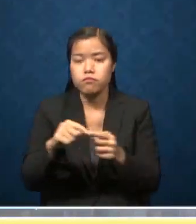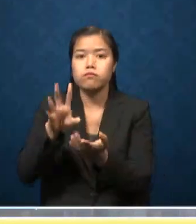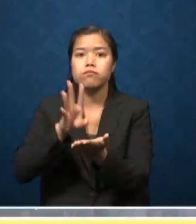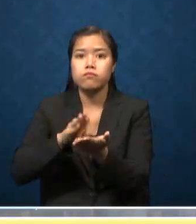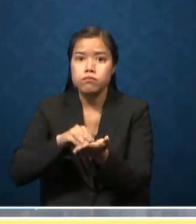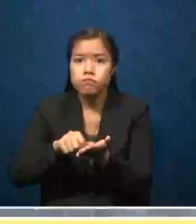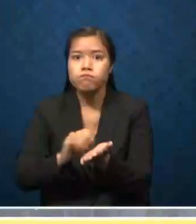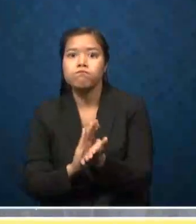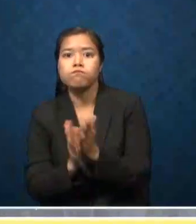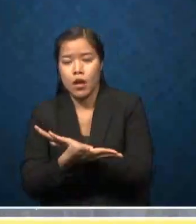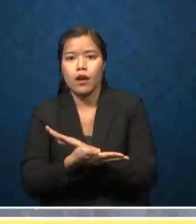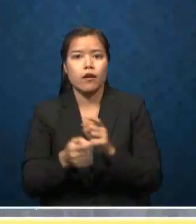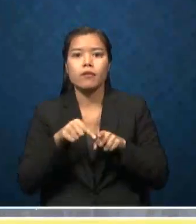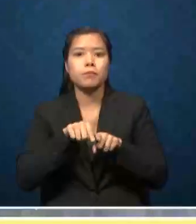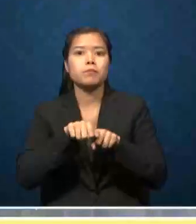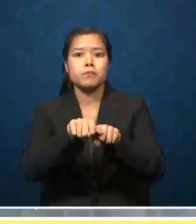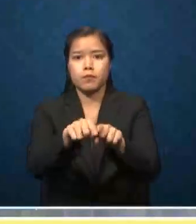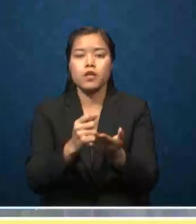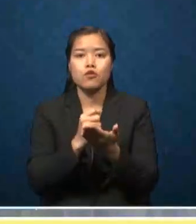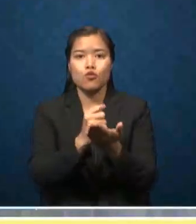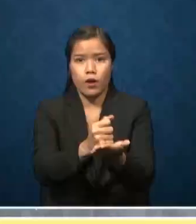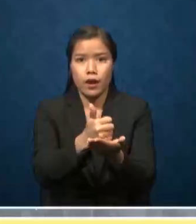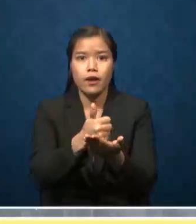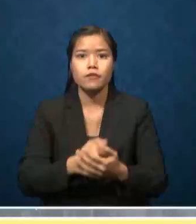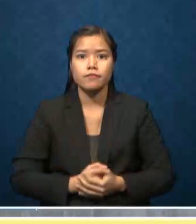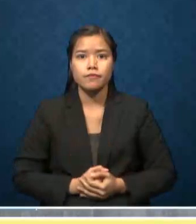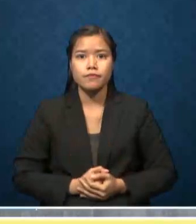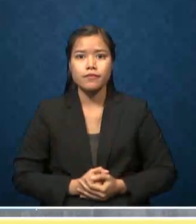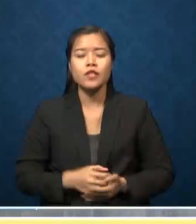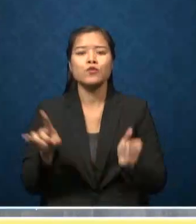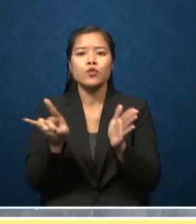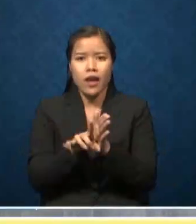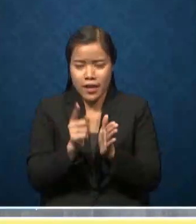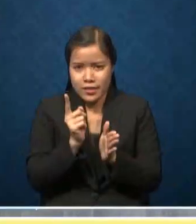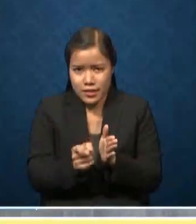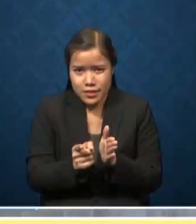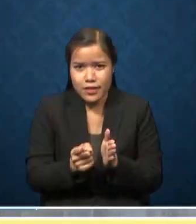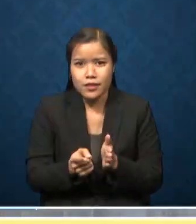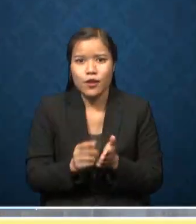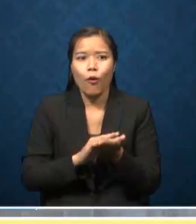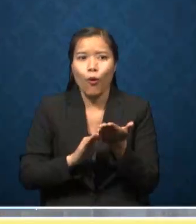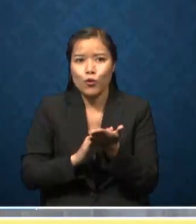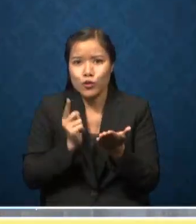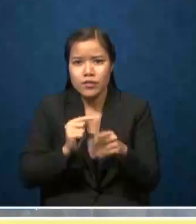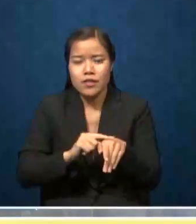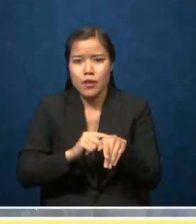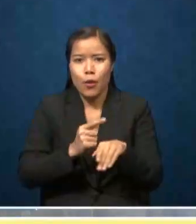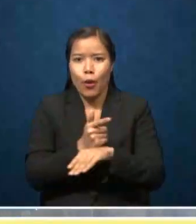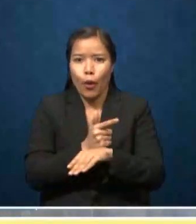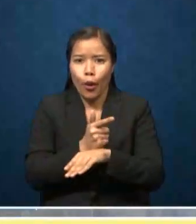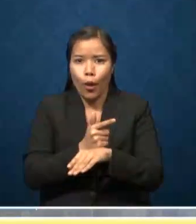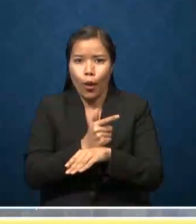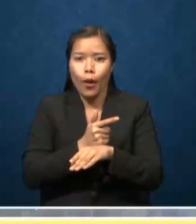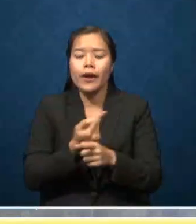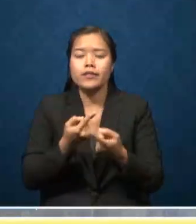จะเป็นเรื่องหนังม้วนเดียวกันแล้วจะเสริมซึ่งกันและกันสุดท้ายจริงๆท่านประธานขออภัยจริงๆผมใช้เวลาเยอะนิดนึงแต่คิดว่าจะ